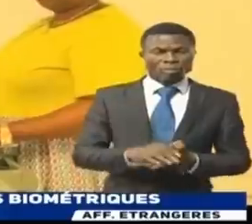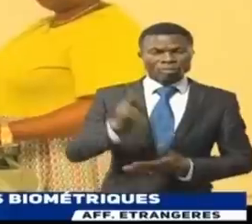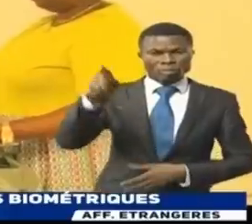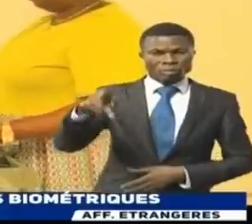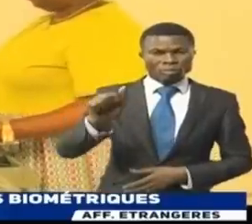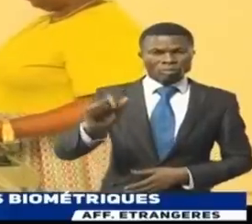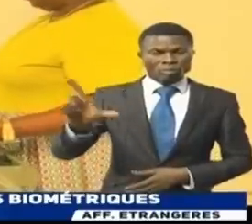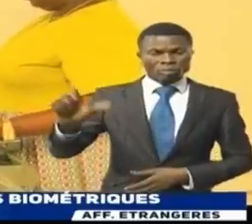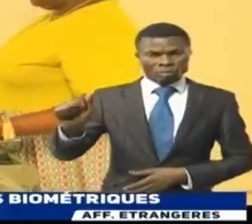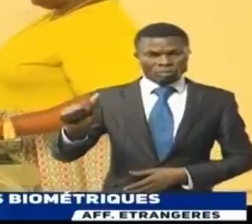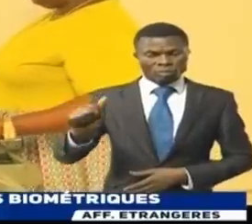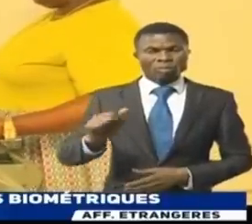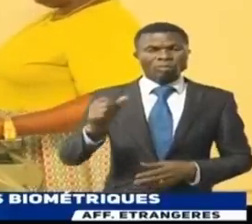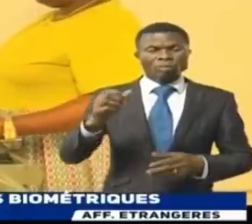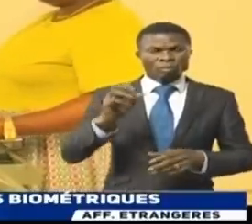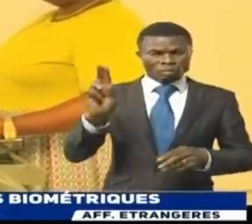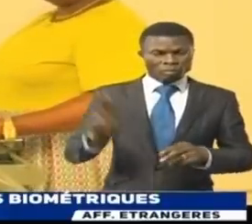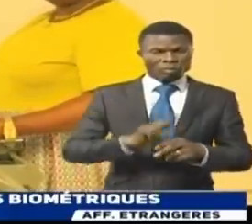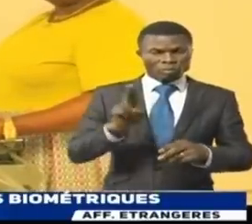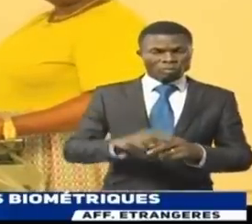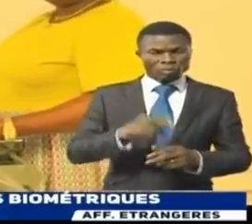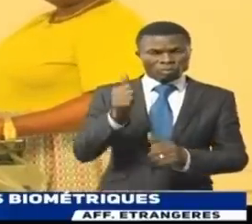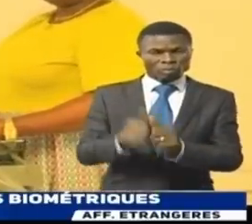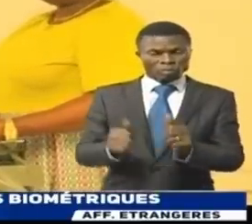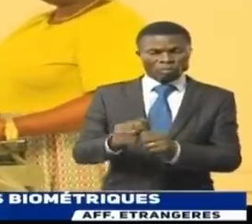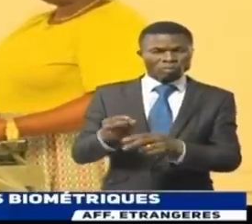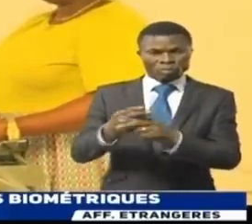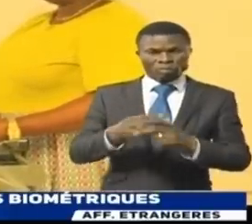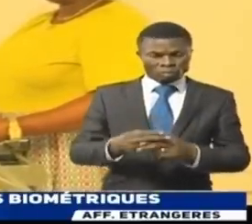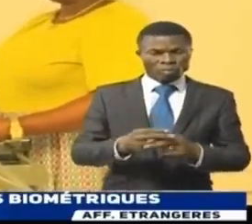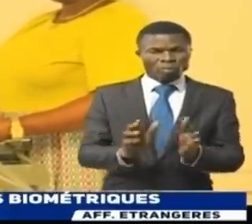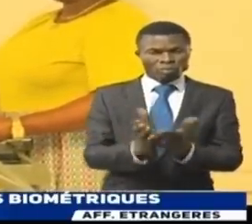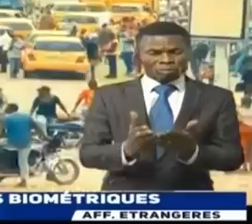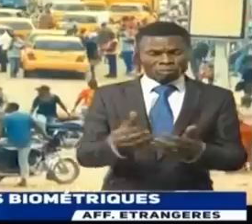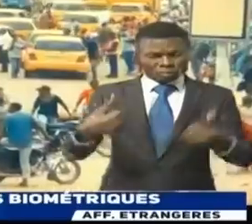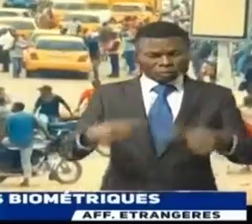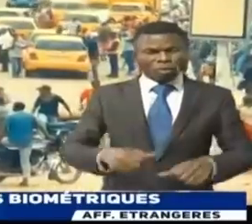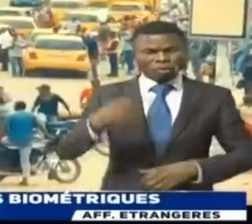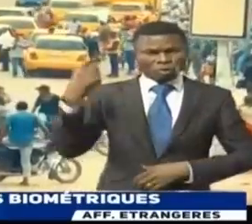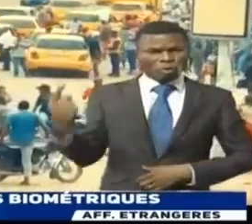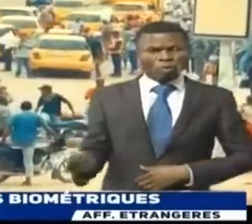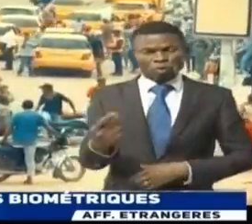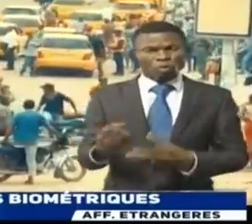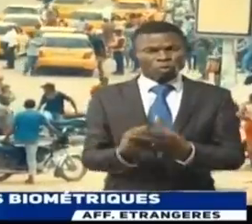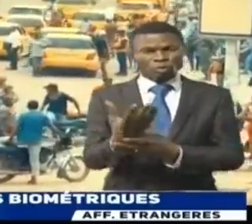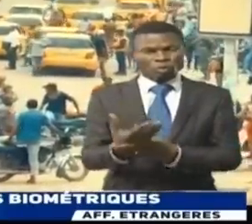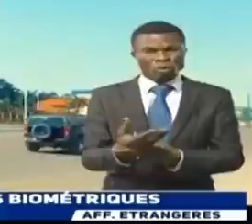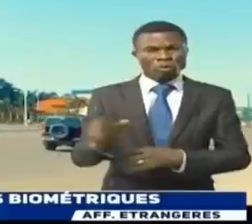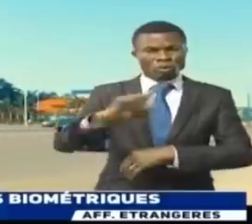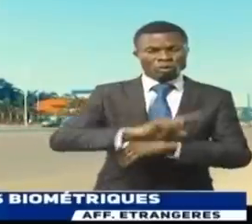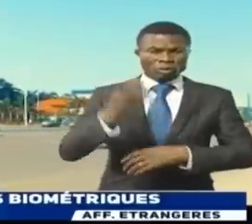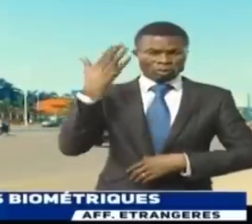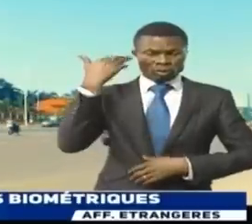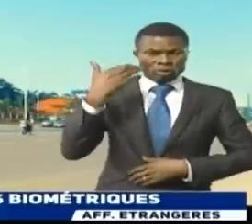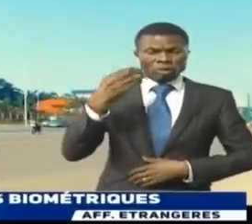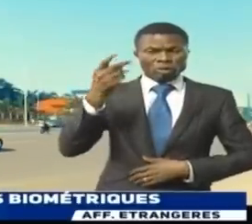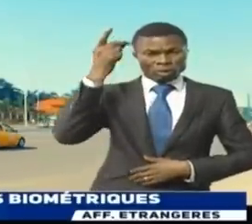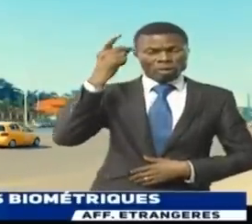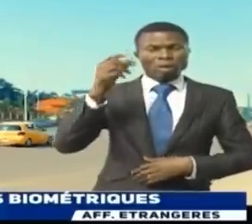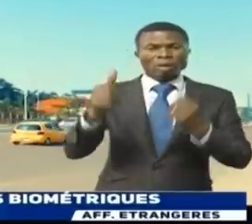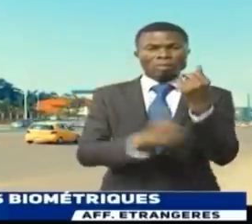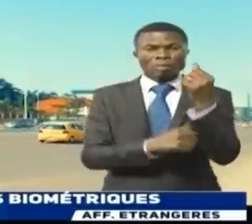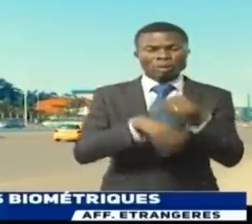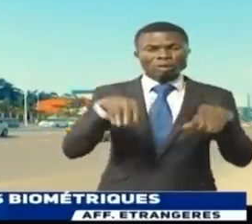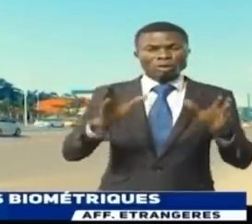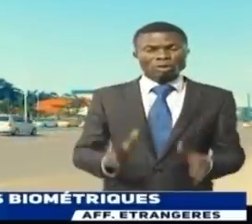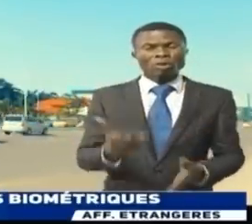Palapenapala, s'emploie au quotidien à veiller à la pérennité de sa production. Depuis quelques jours, les Kinois s'interrogent